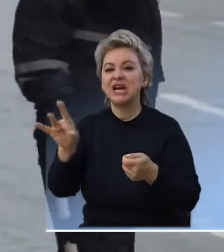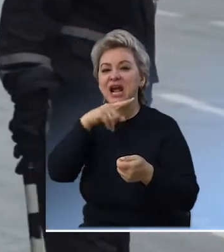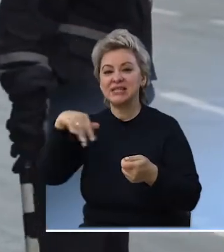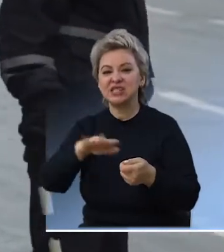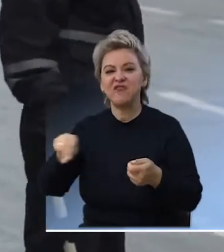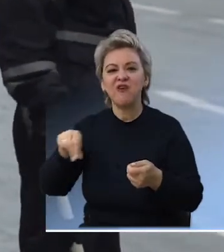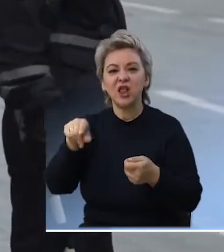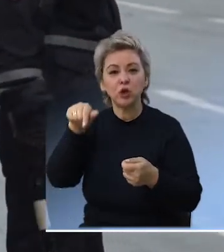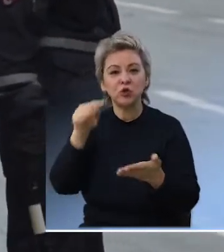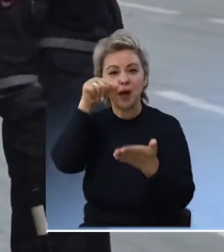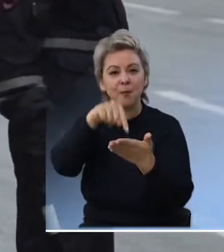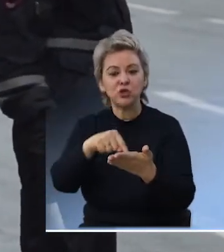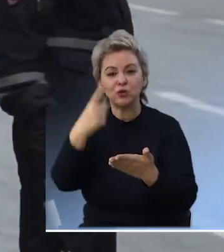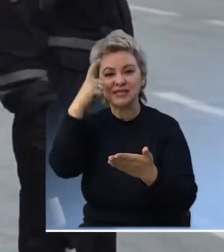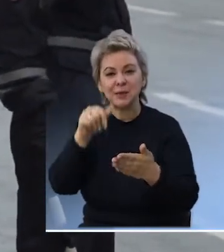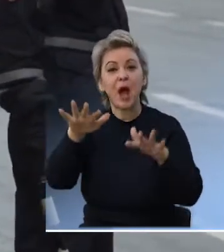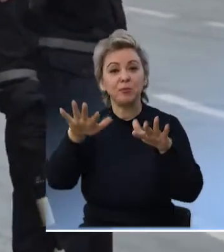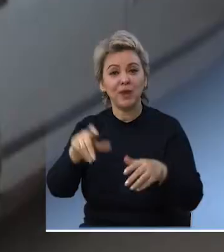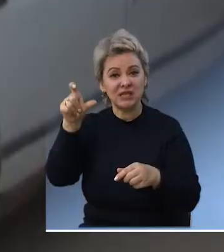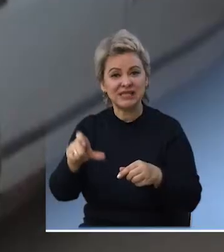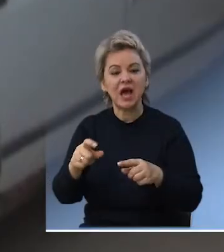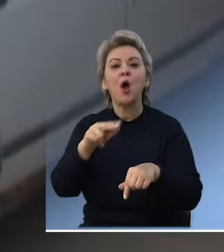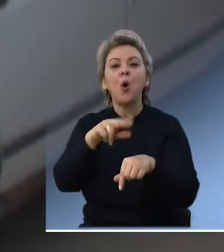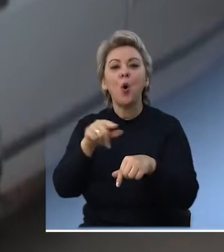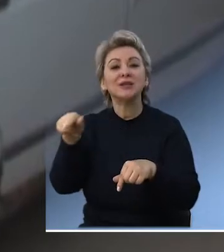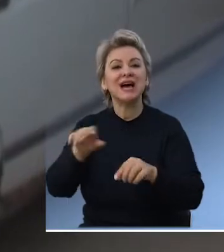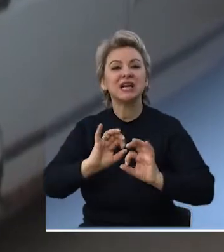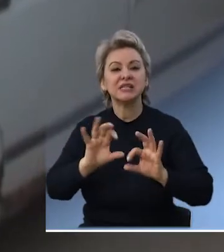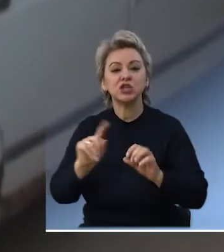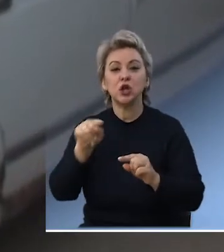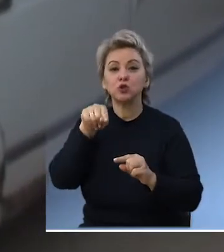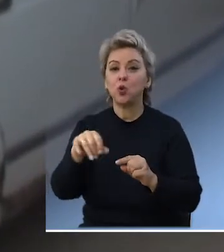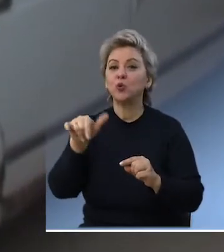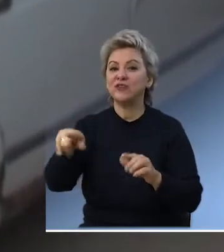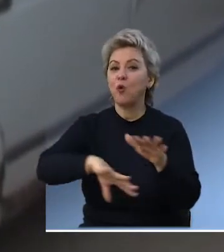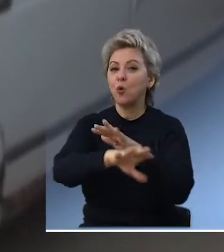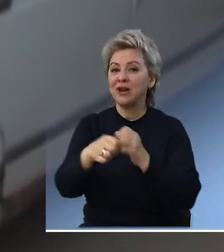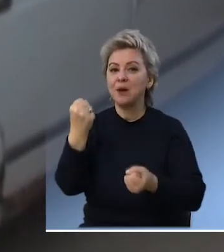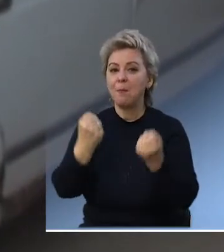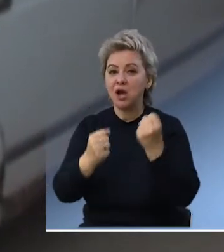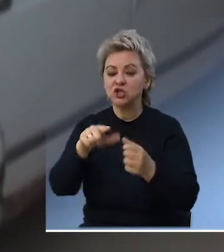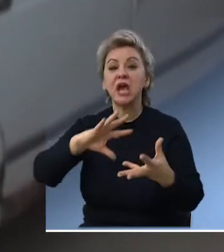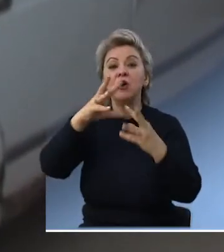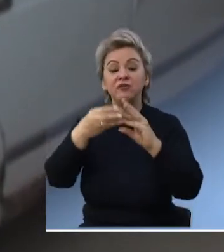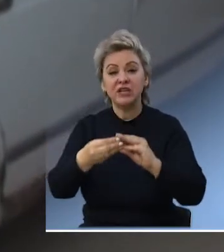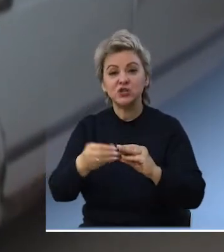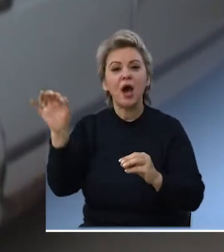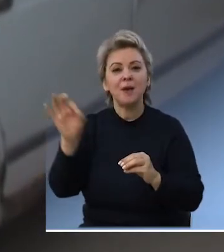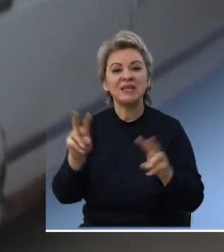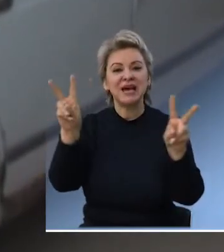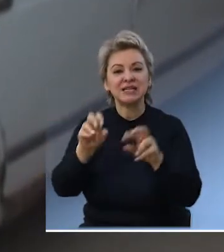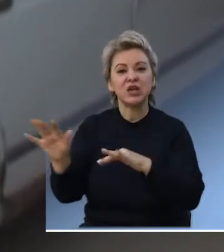России Волгодонская поступило сообщение от местного жителя. Стражам порядка он рассказал, что у него угнали автомобиль. В